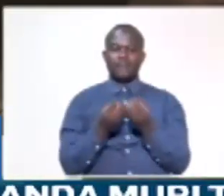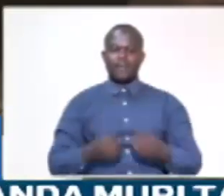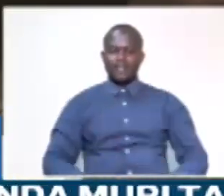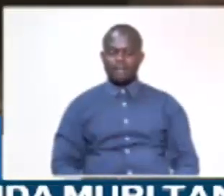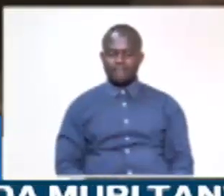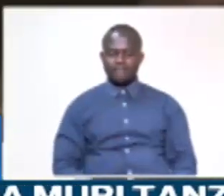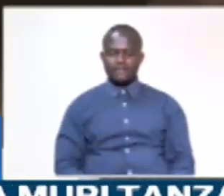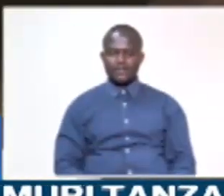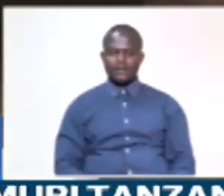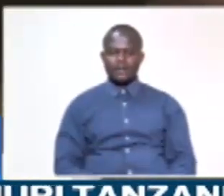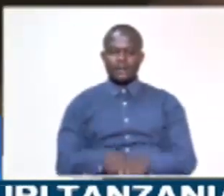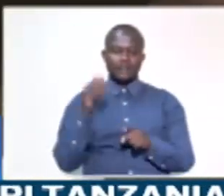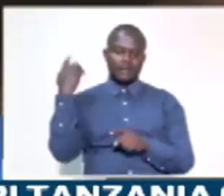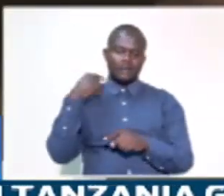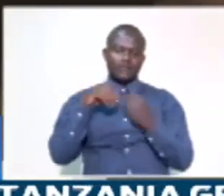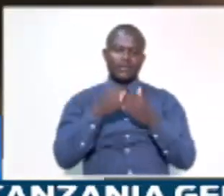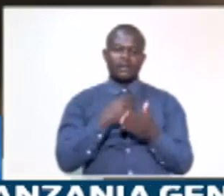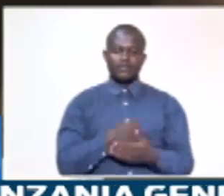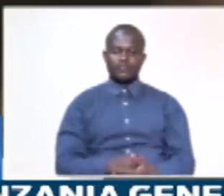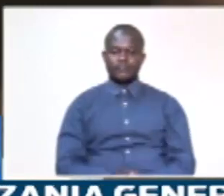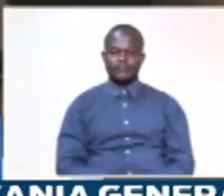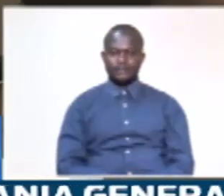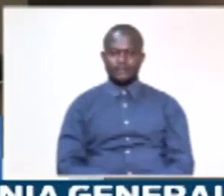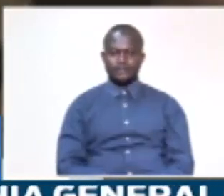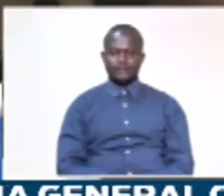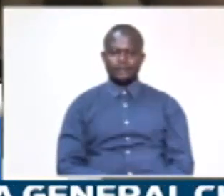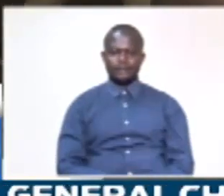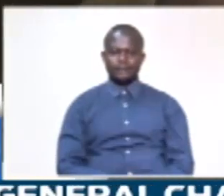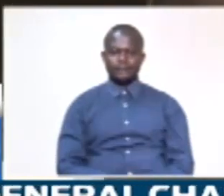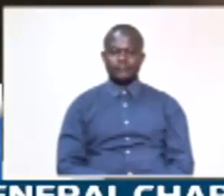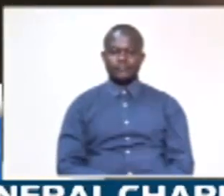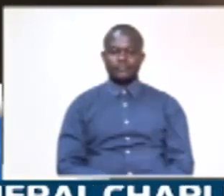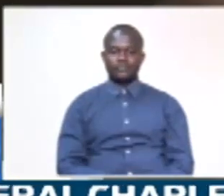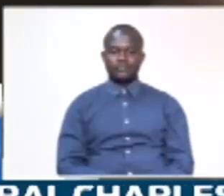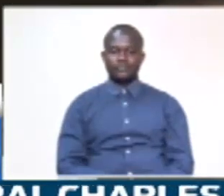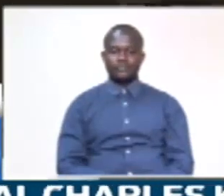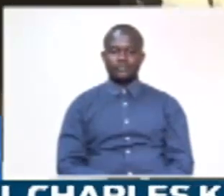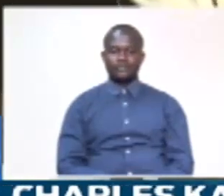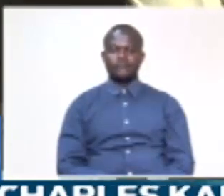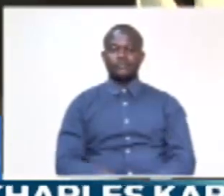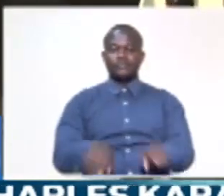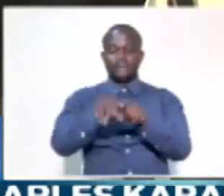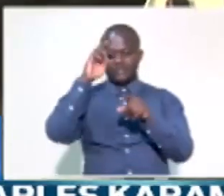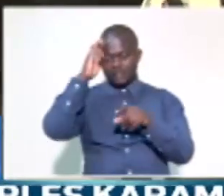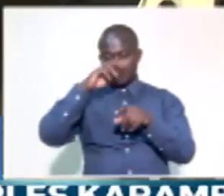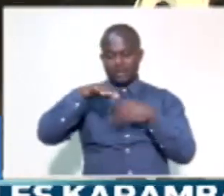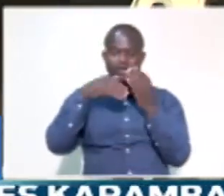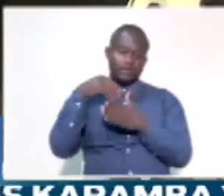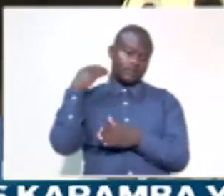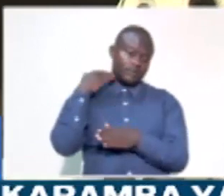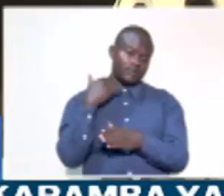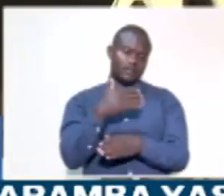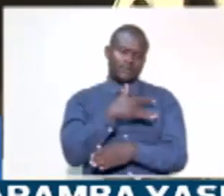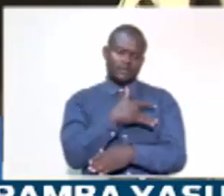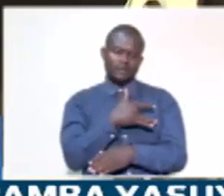we visited, I was so impacted by the genocide memorial scene. Mu rwibutso rwa Jenoside twasuye nakozwe